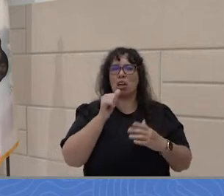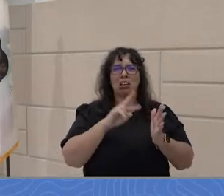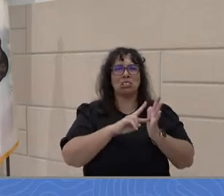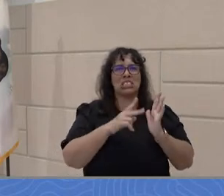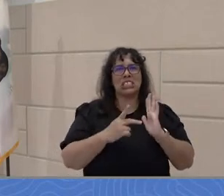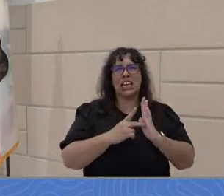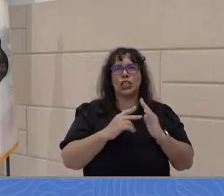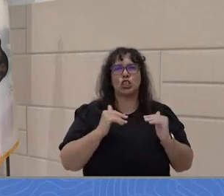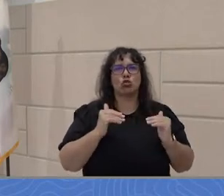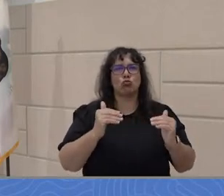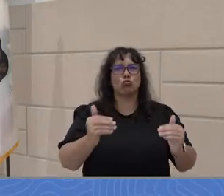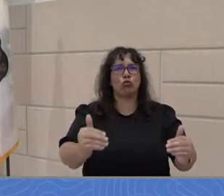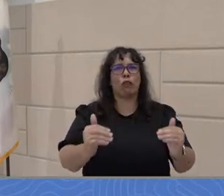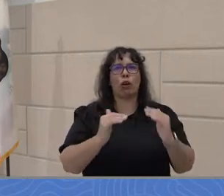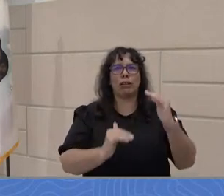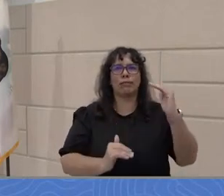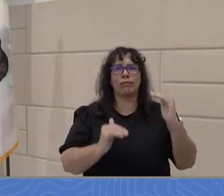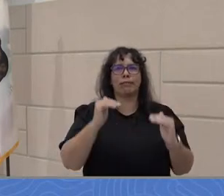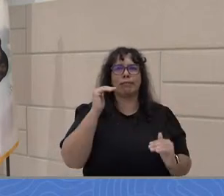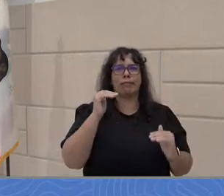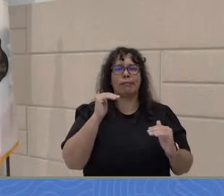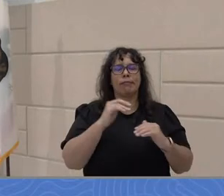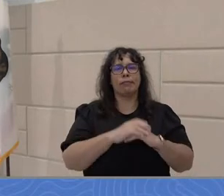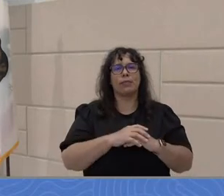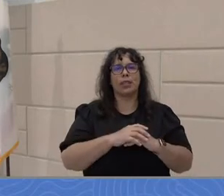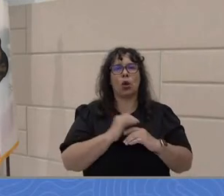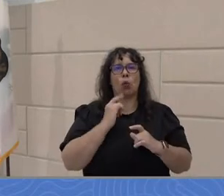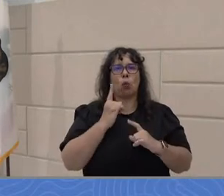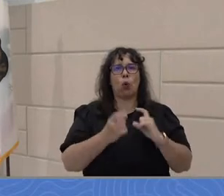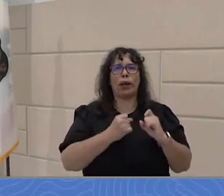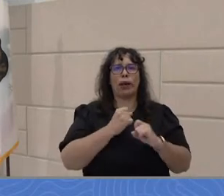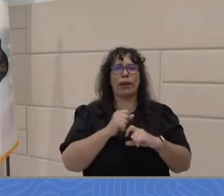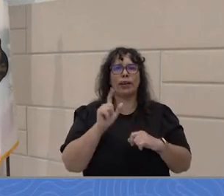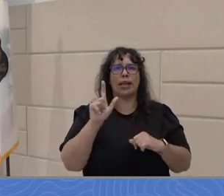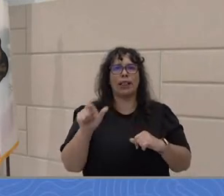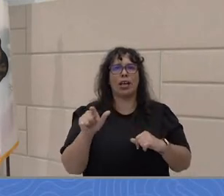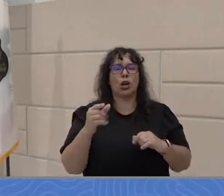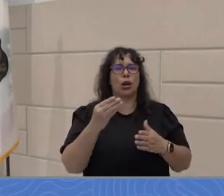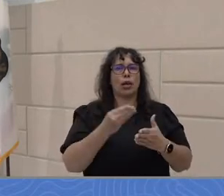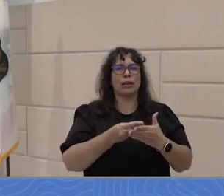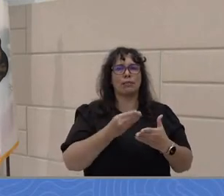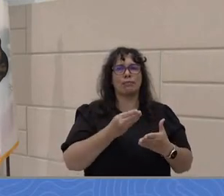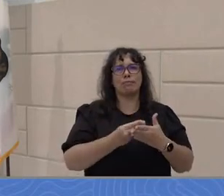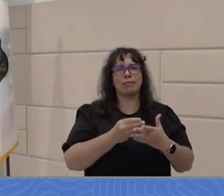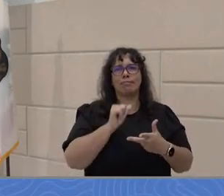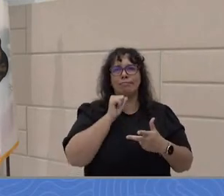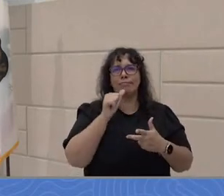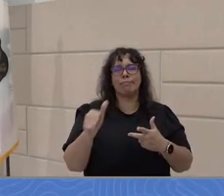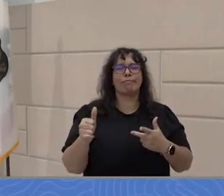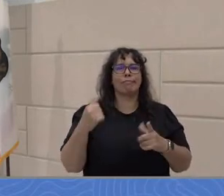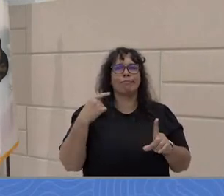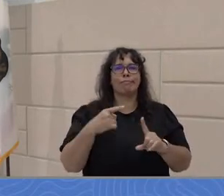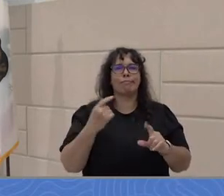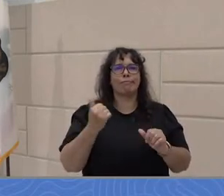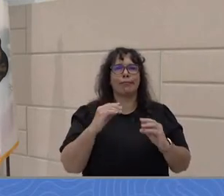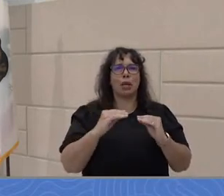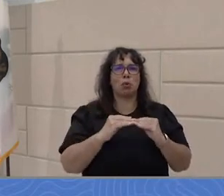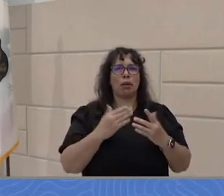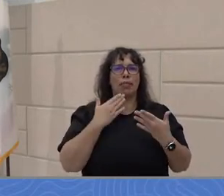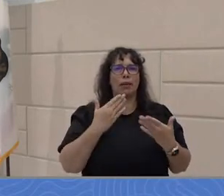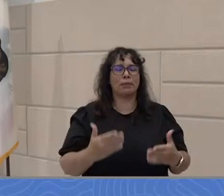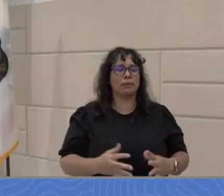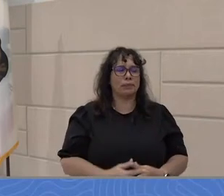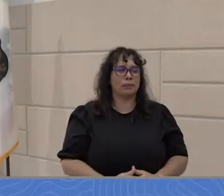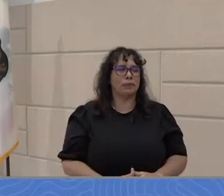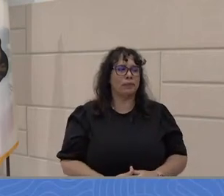នេះដូច្នេះសូមធ្វើការកើតគូមកលើសេចក្តីត្រូវការរបស់សិស្សដែលត្រូវការជំនួយ